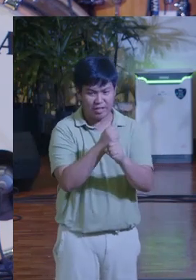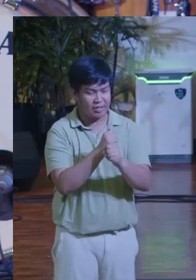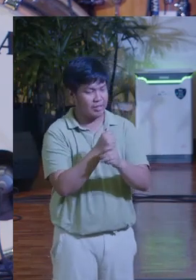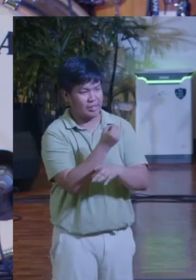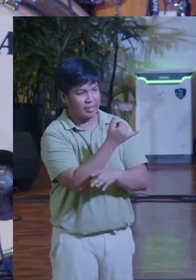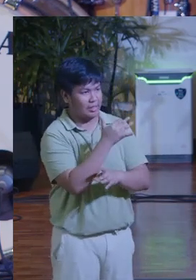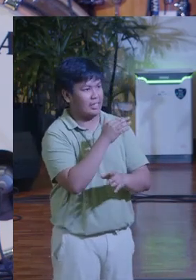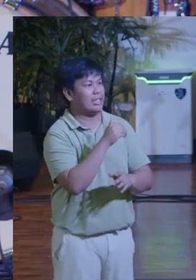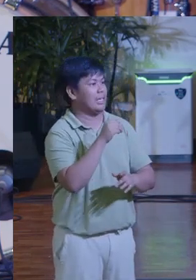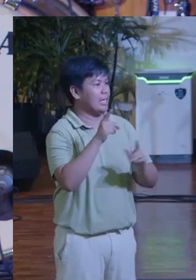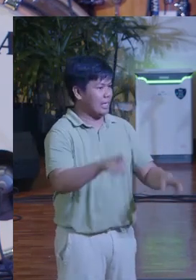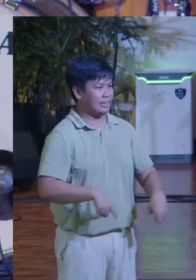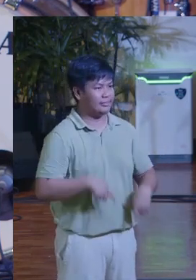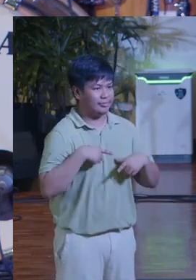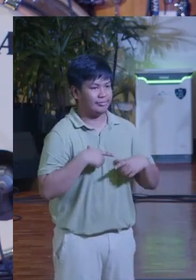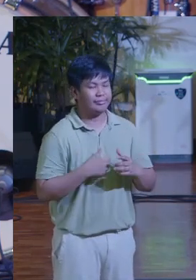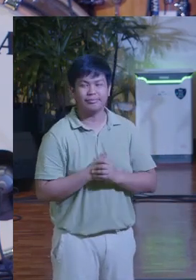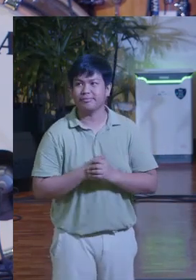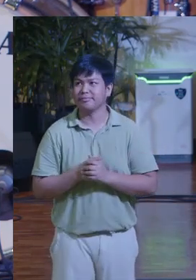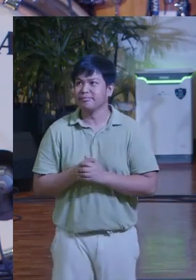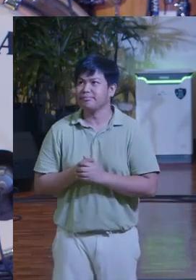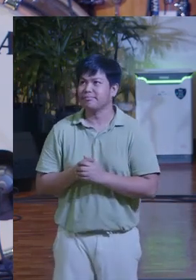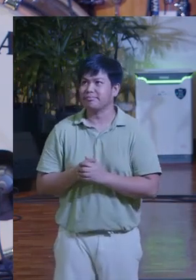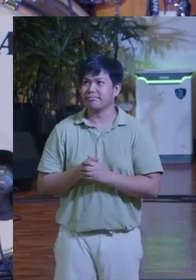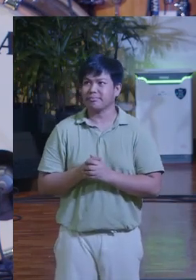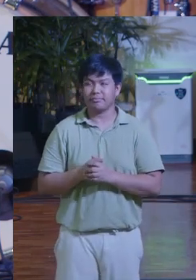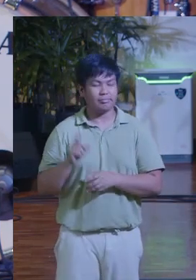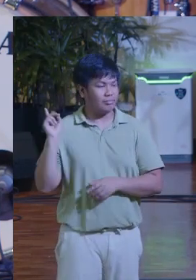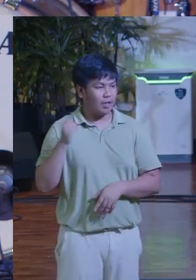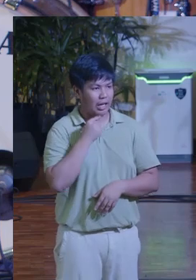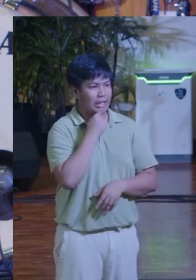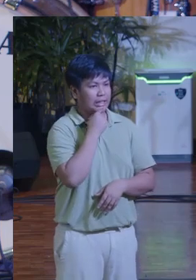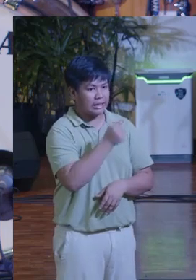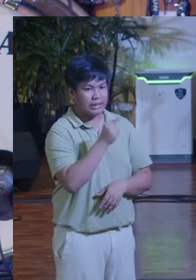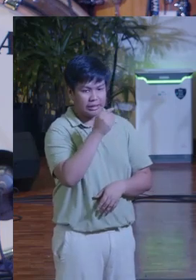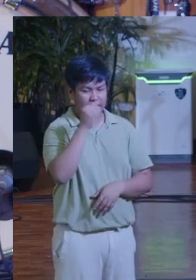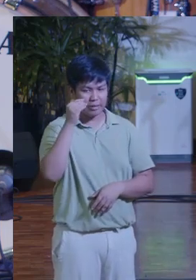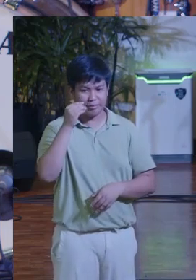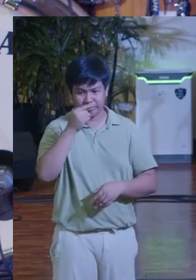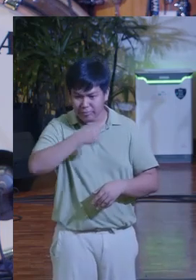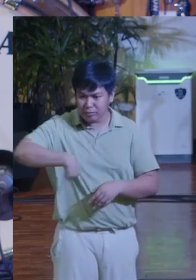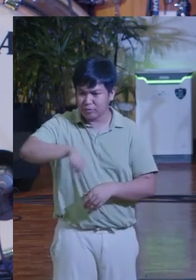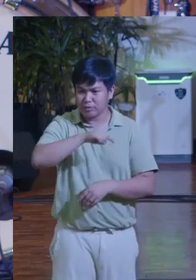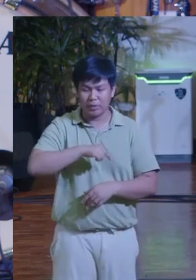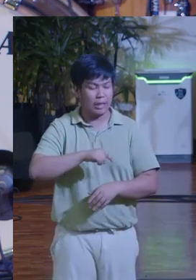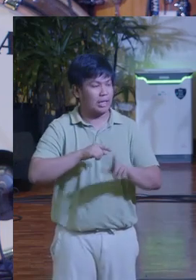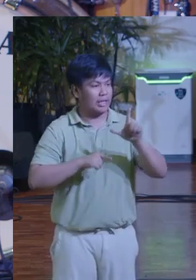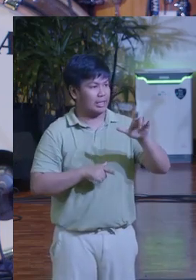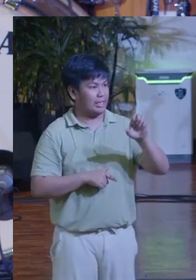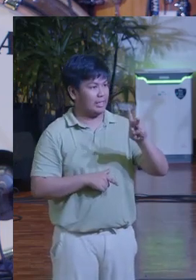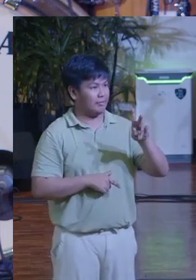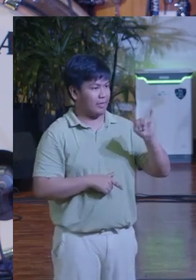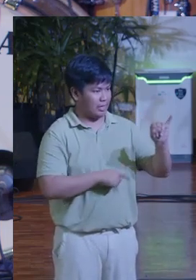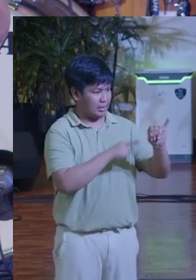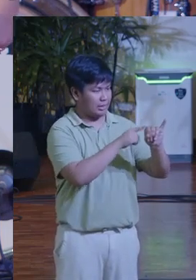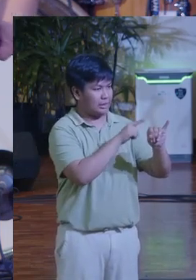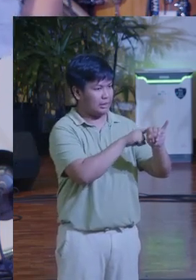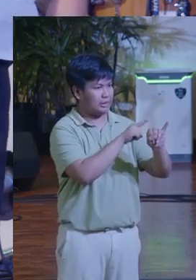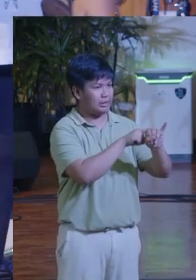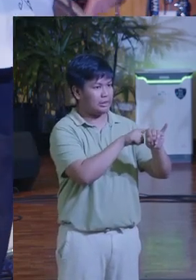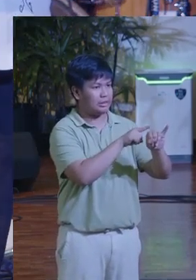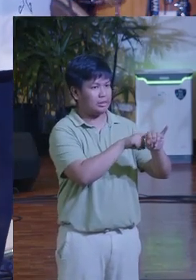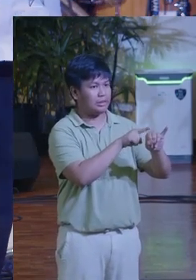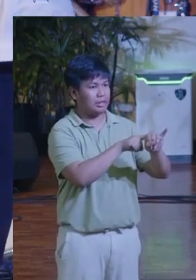pamumuhay, hindi ko po mailapit no? So ang alam lang natin, sila ay mga Levita. Dahil sila ay mga